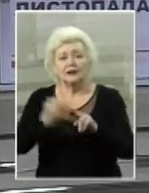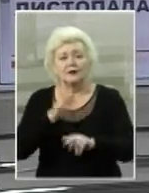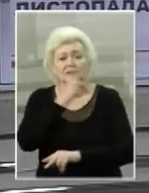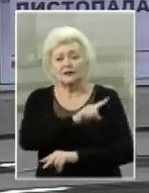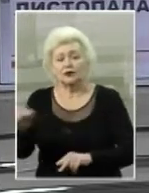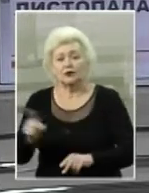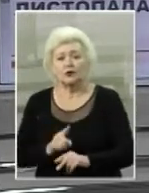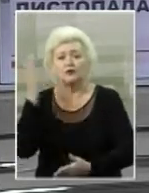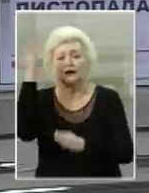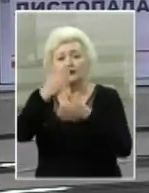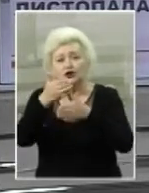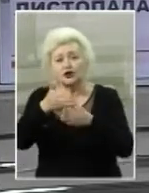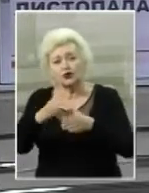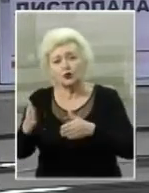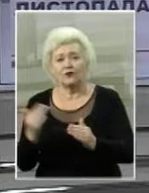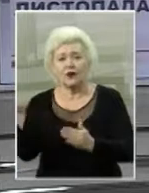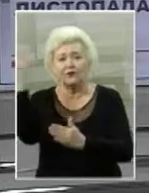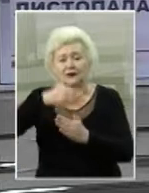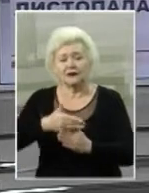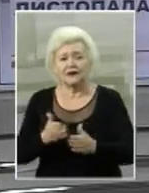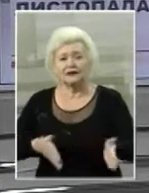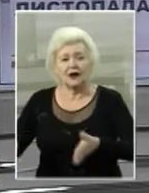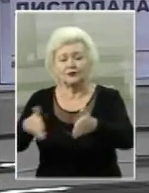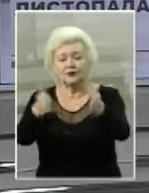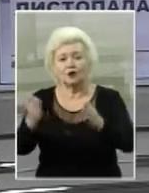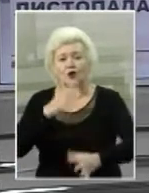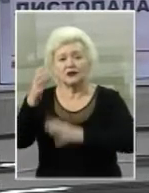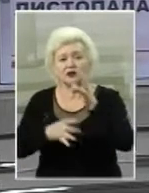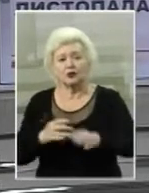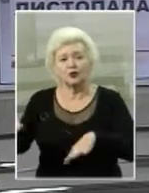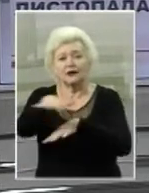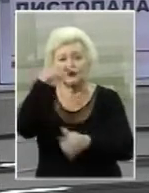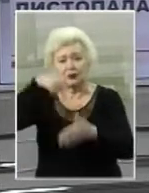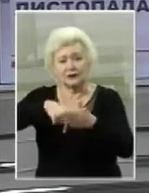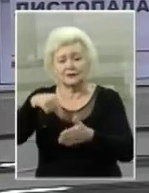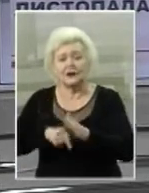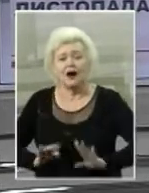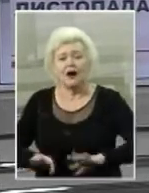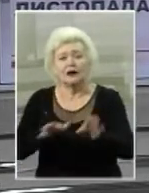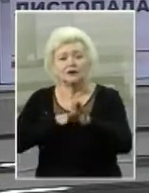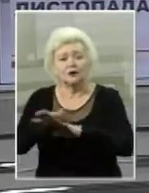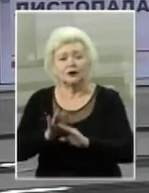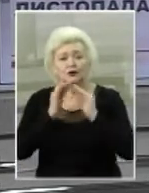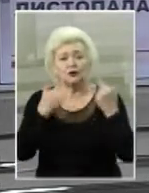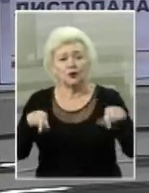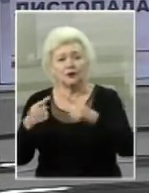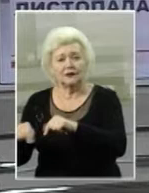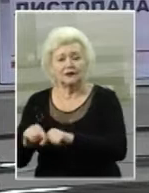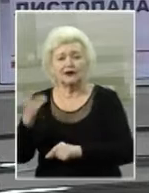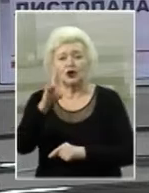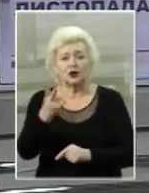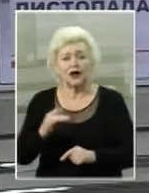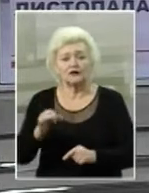часткове перекриття автошляхів міжнародного і регіонального значень. В Херсонській області акцію провели на двох локаціях – Миколаївському шосе